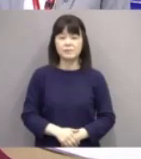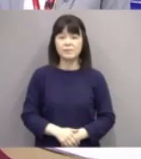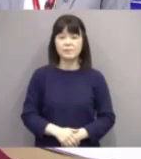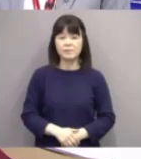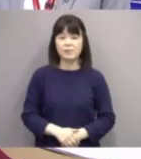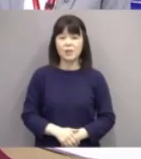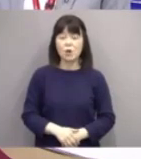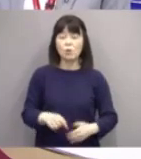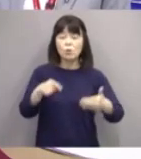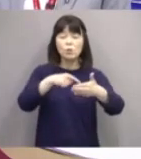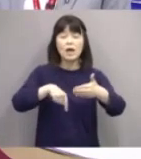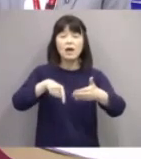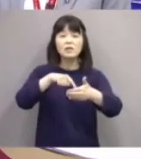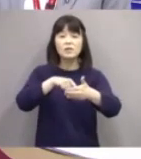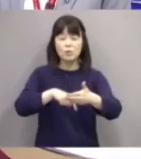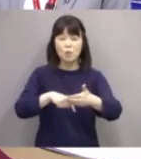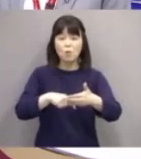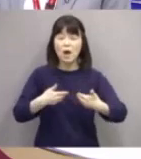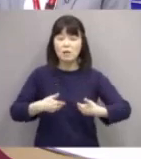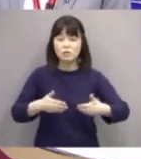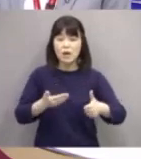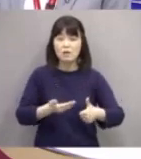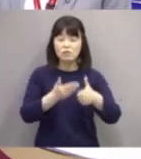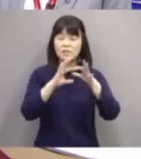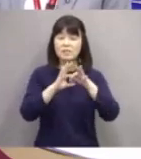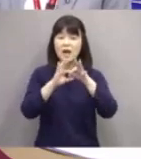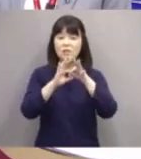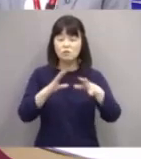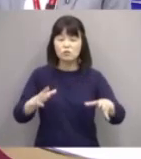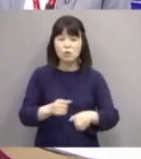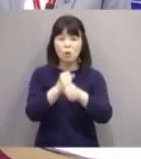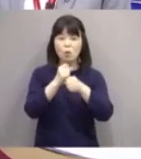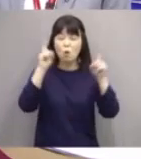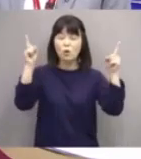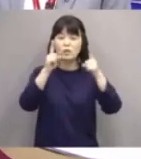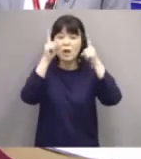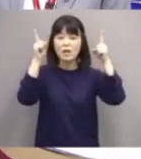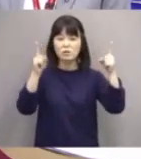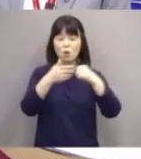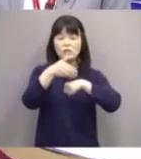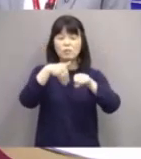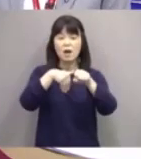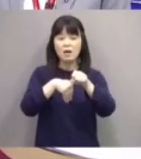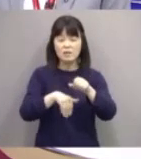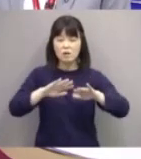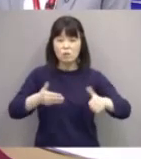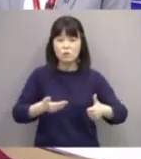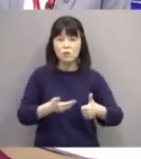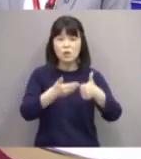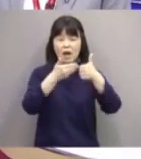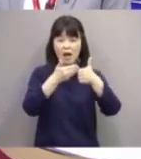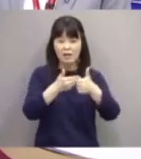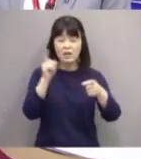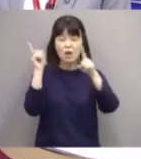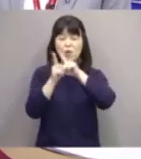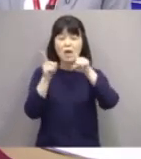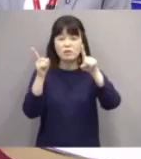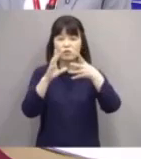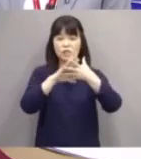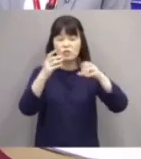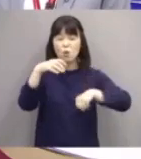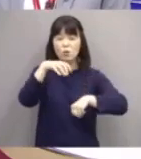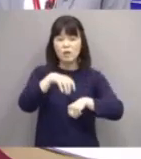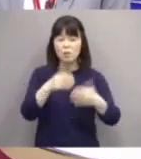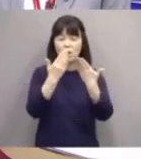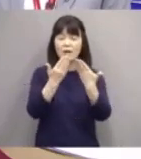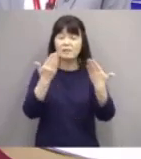なおこの内容は出産育児に関する総合イベント島根子育てフェス in 出雲でもご覧いただけます